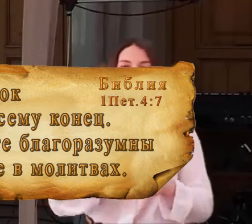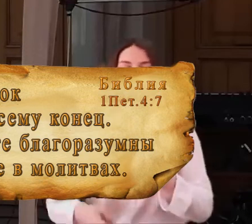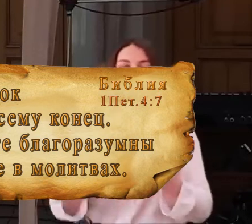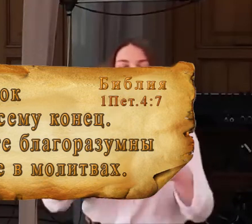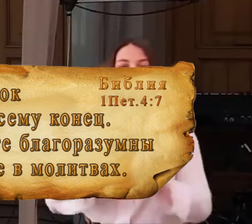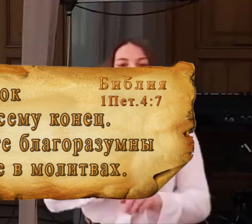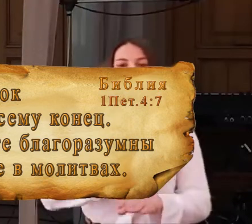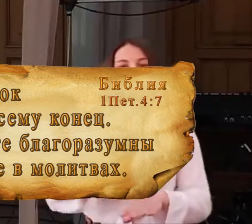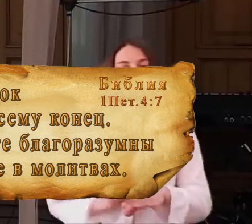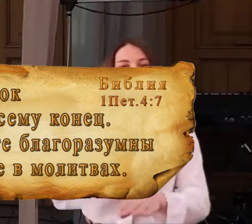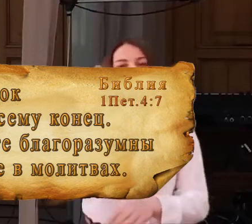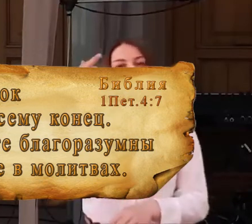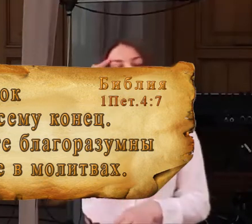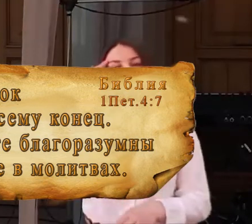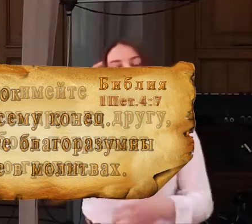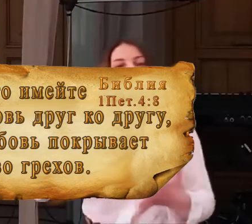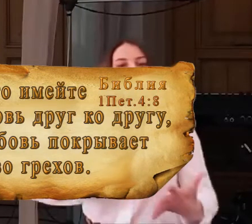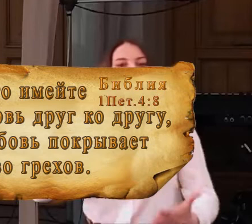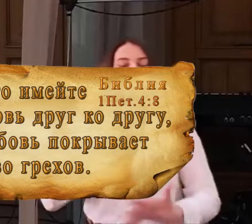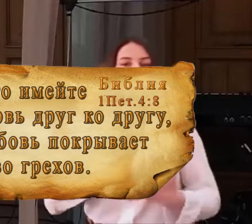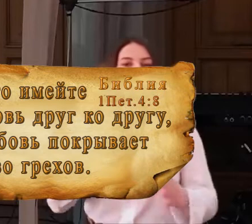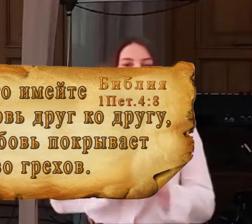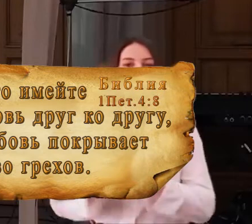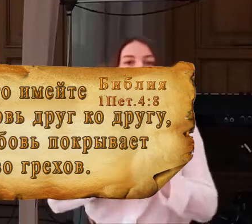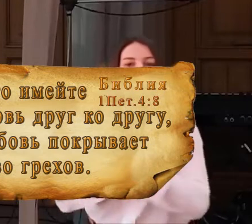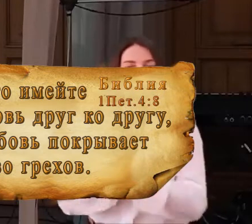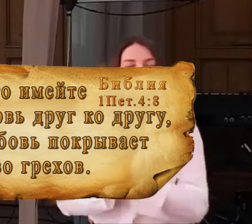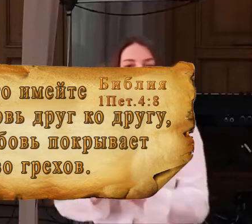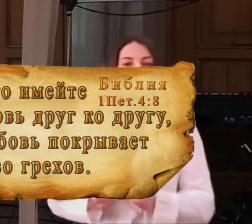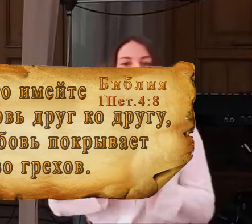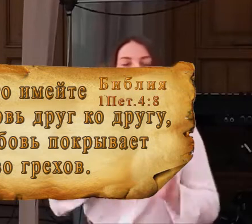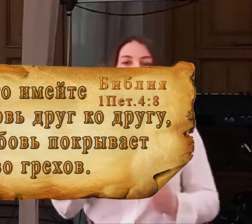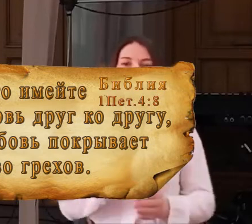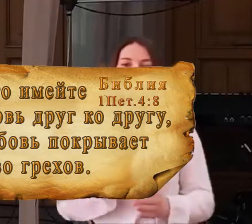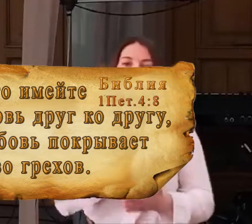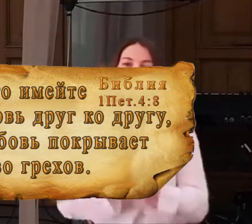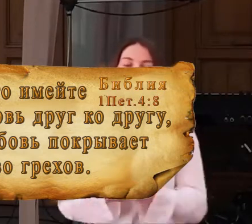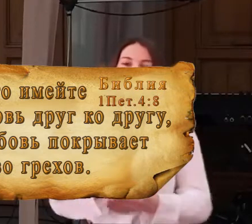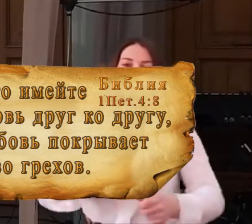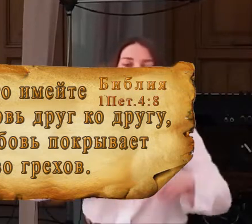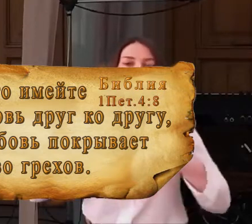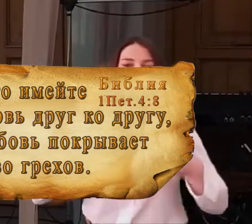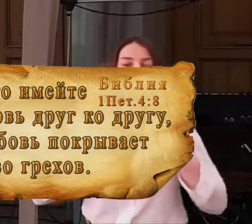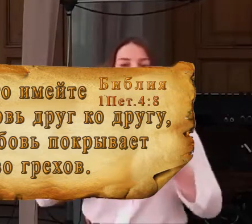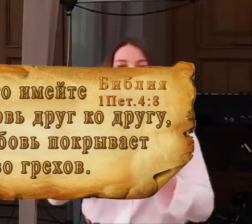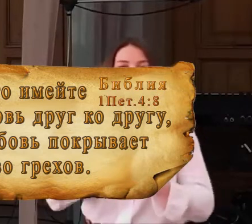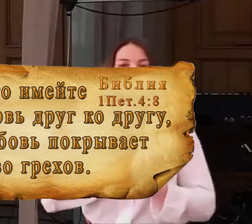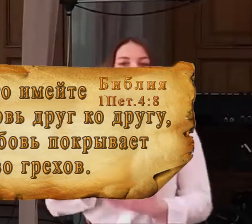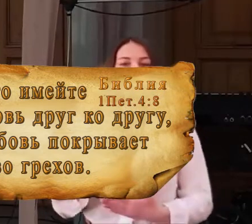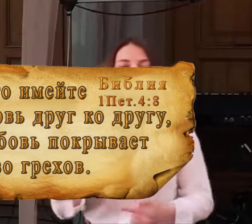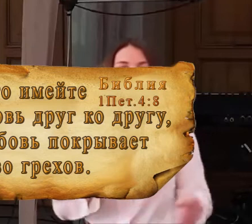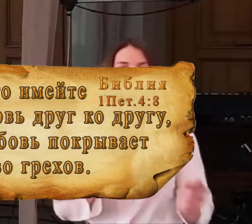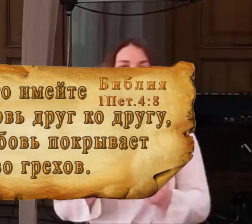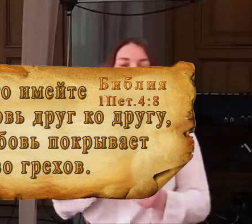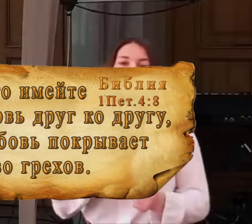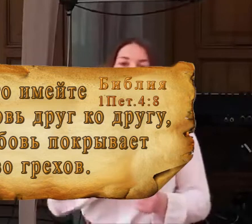будьте благоразумны, бодрствуйте в молитвах, а более же всего имейте усердную любовь друг к другу, потому что любовь покрывает